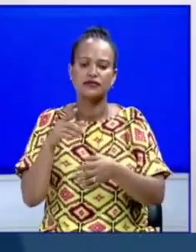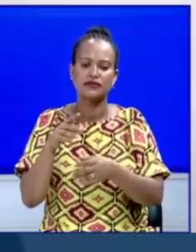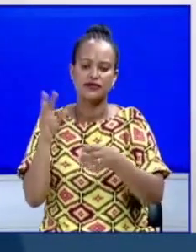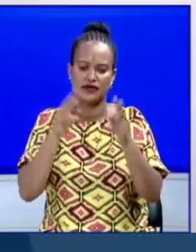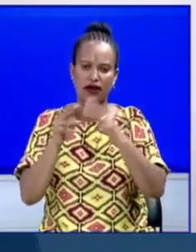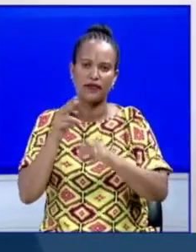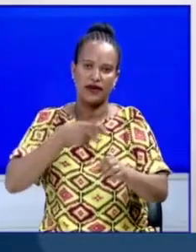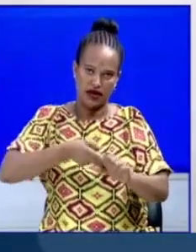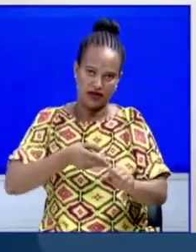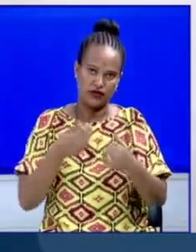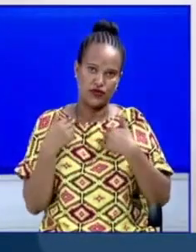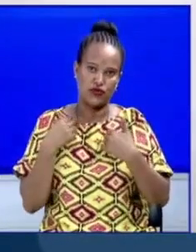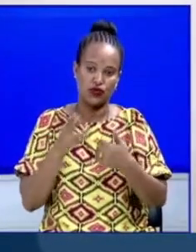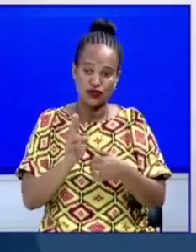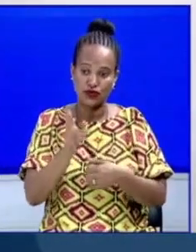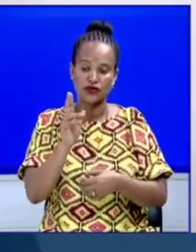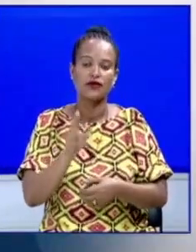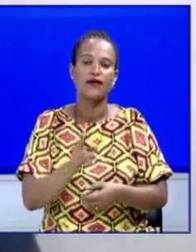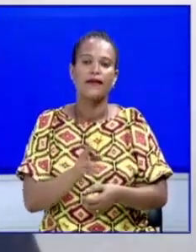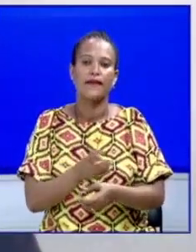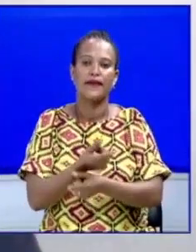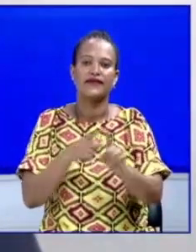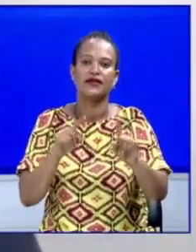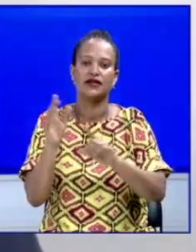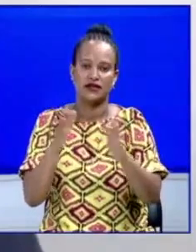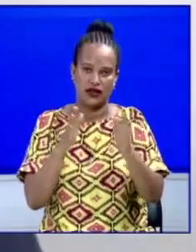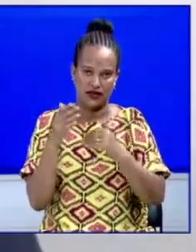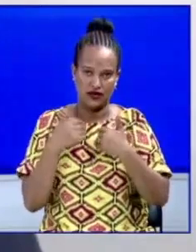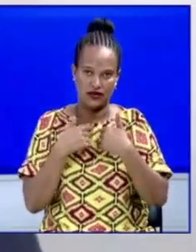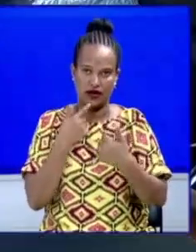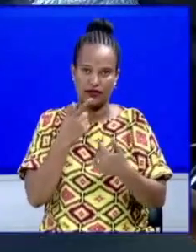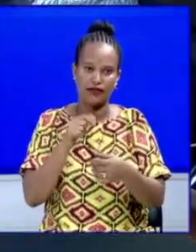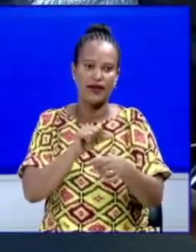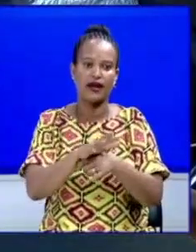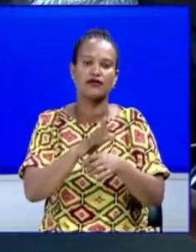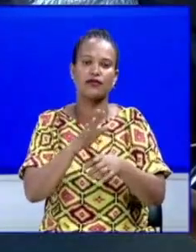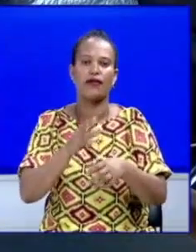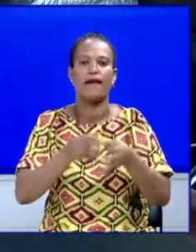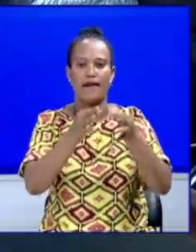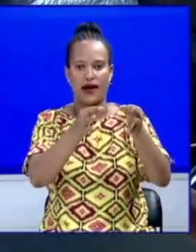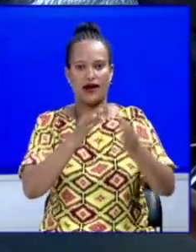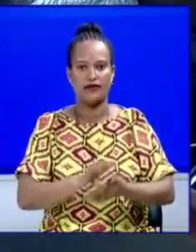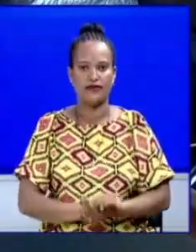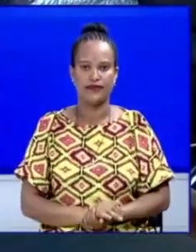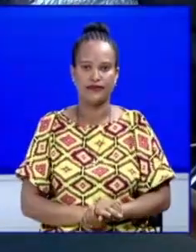ነዳዲ ዘሎ ፀገም ህፁፅ መፍትሒ ክናደየሉ ይግባእ ክብሉ መልእኽቶም ኣመሓላሊፎም።